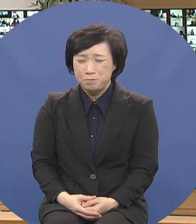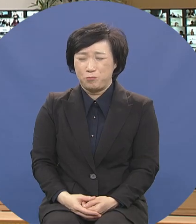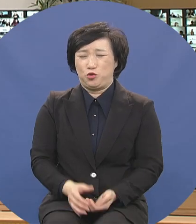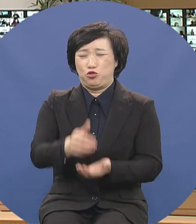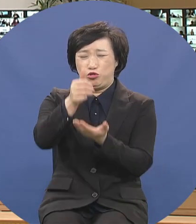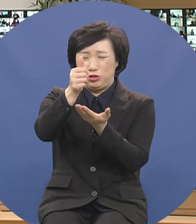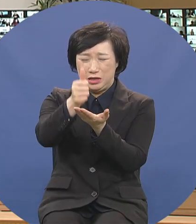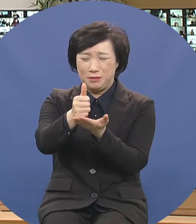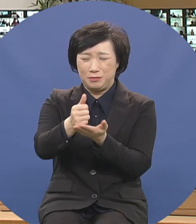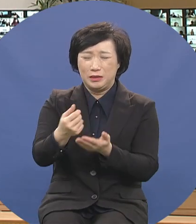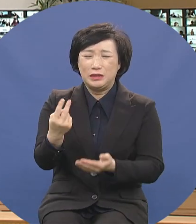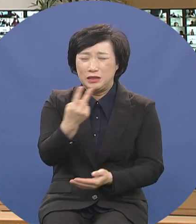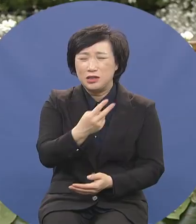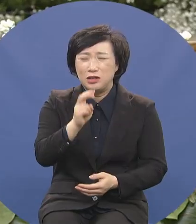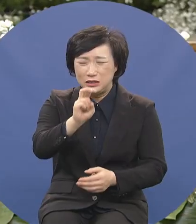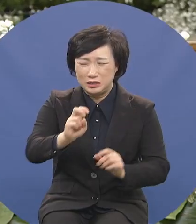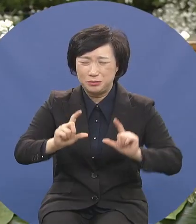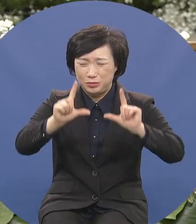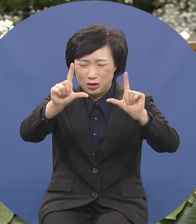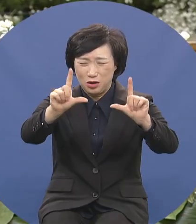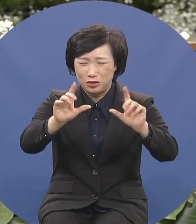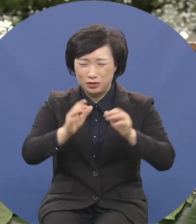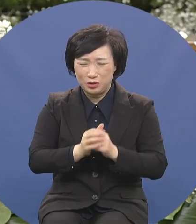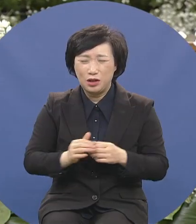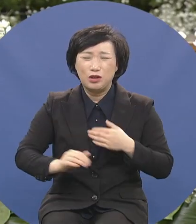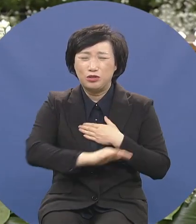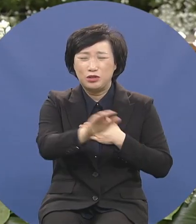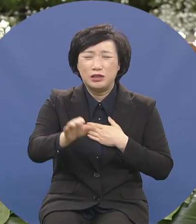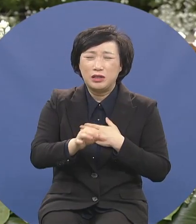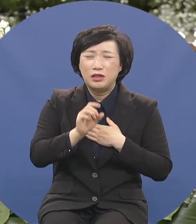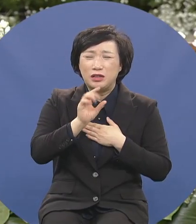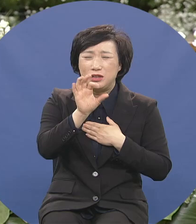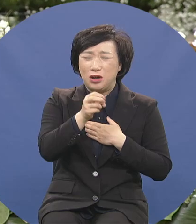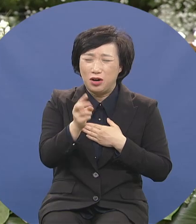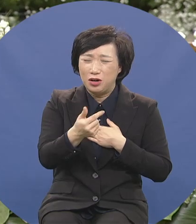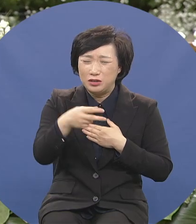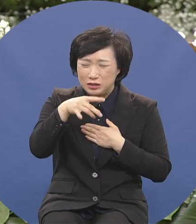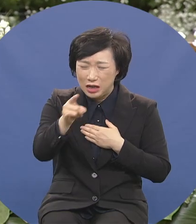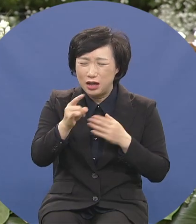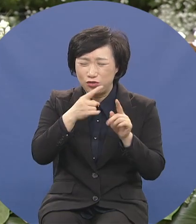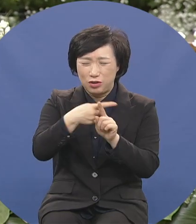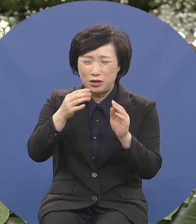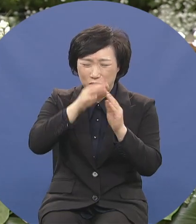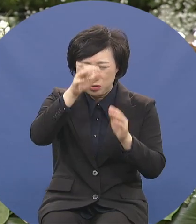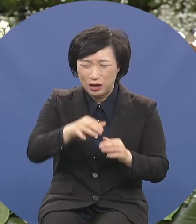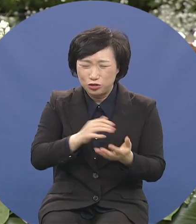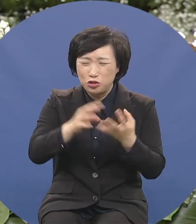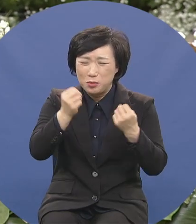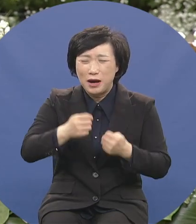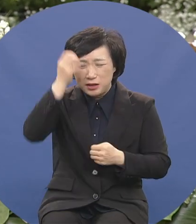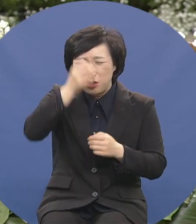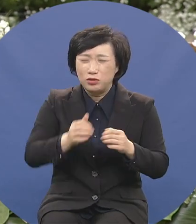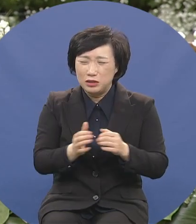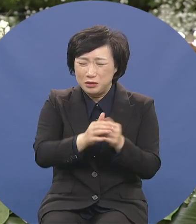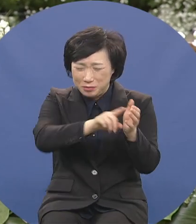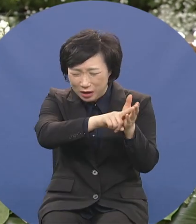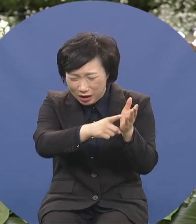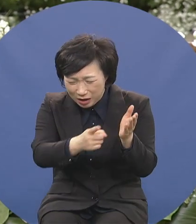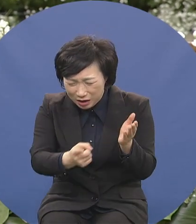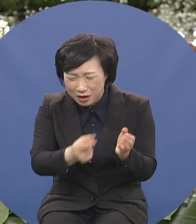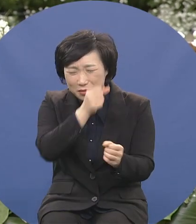주님, 2020년도에 우리 연세조왕께서 수많은 영혼을 끌어낸 마귀사단 귀신